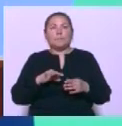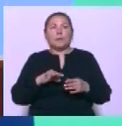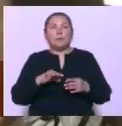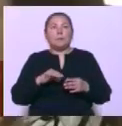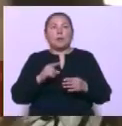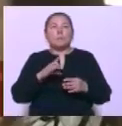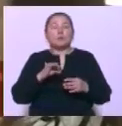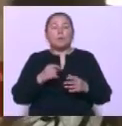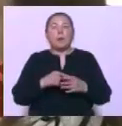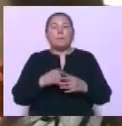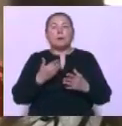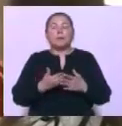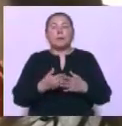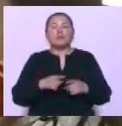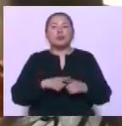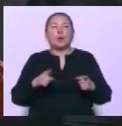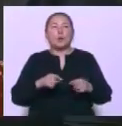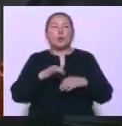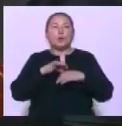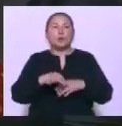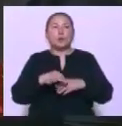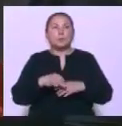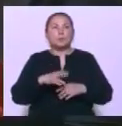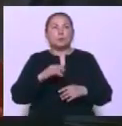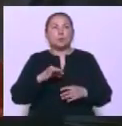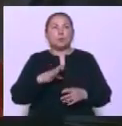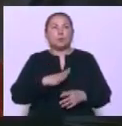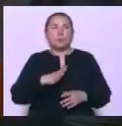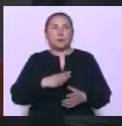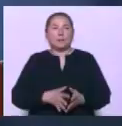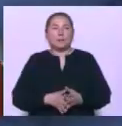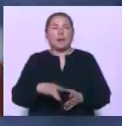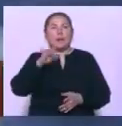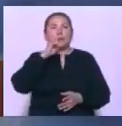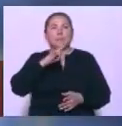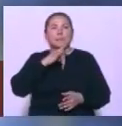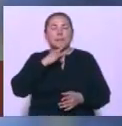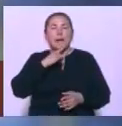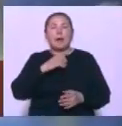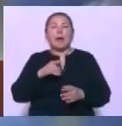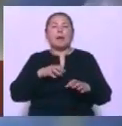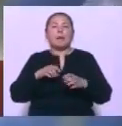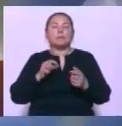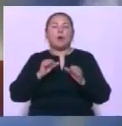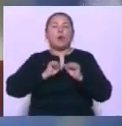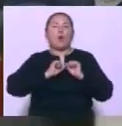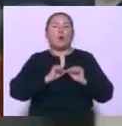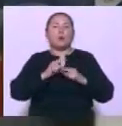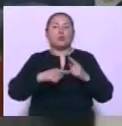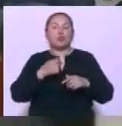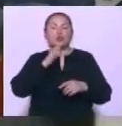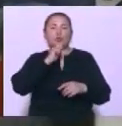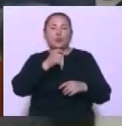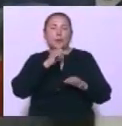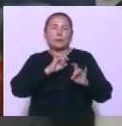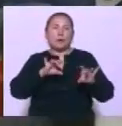мәселелерді қамтуға бағытталған іс-шаралар өткізу өзекті болып отыр. Осылайша қазақстандықтарды алаяқтан қорғап, журналистер арқылы олардың